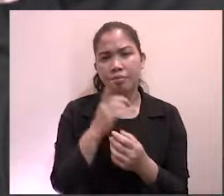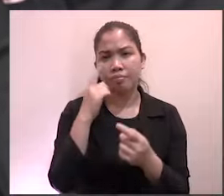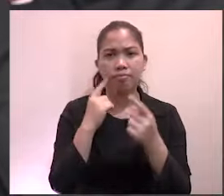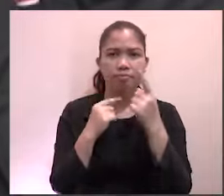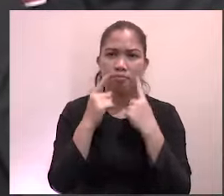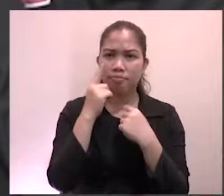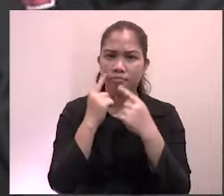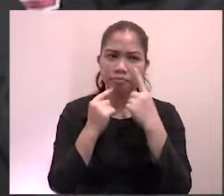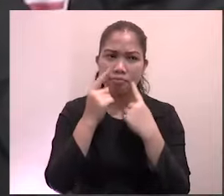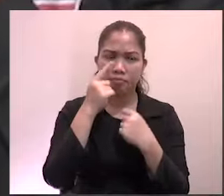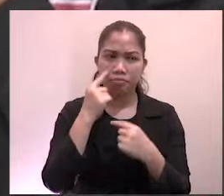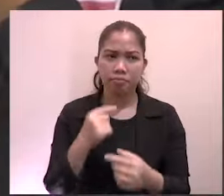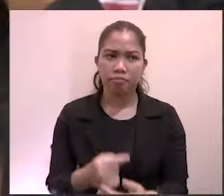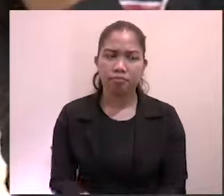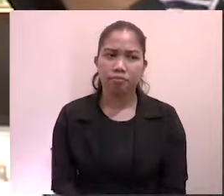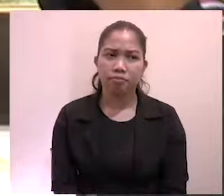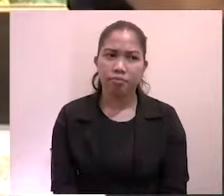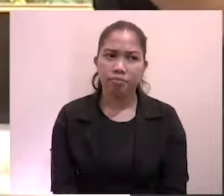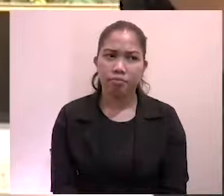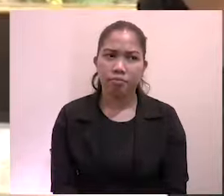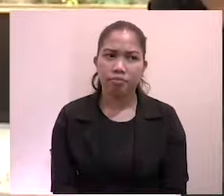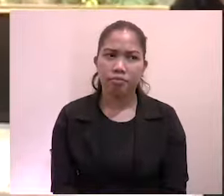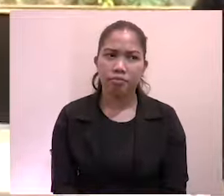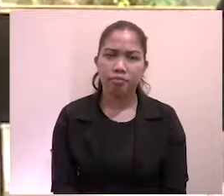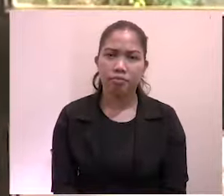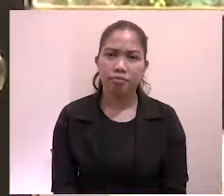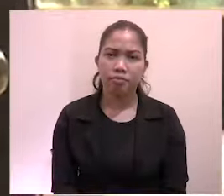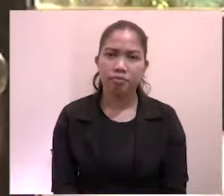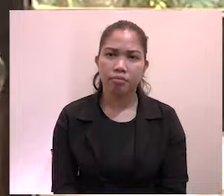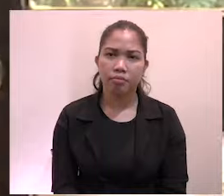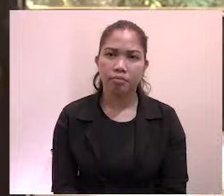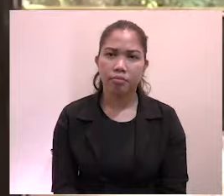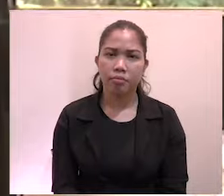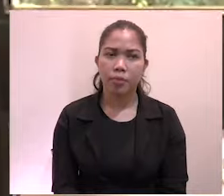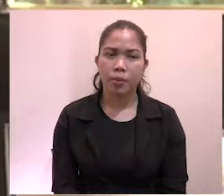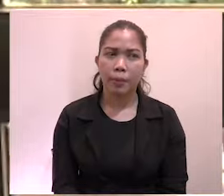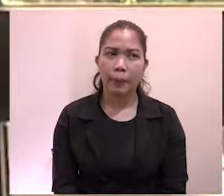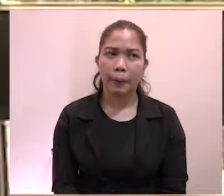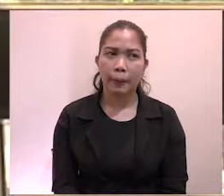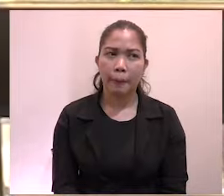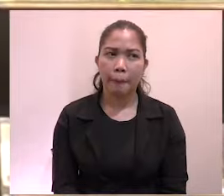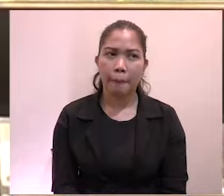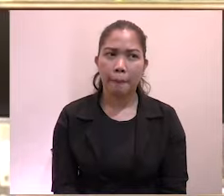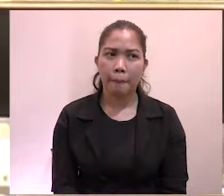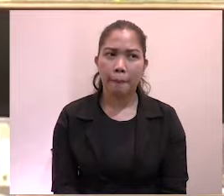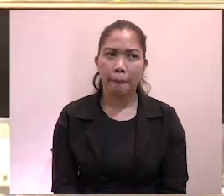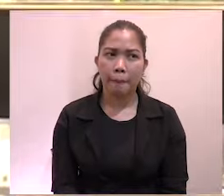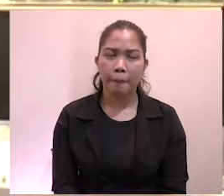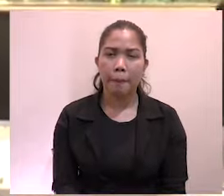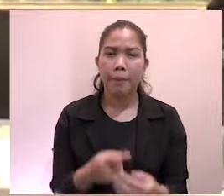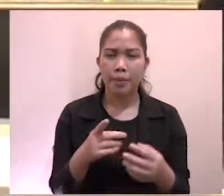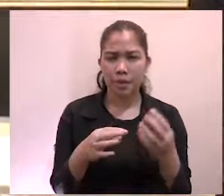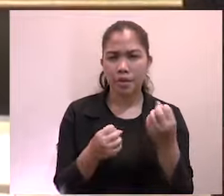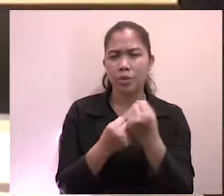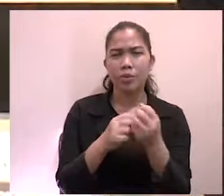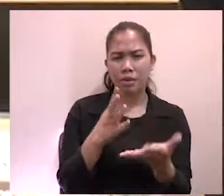Ano? Sabi, sabi